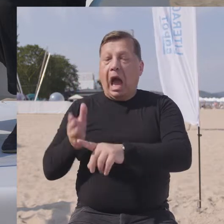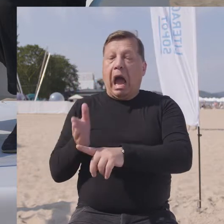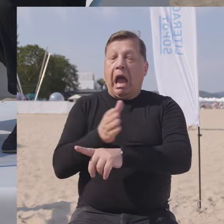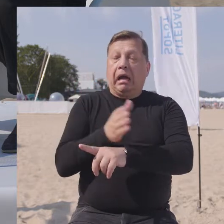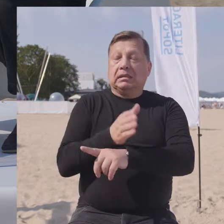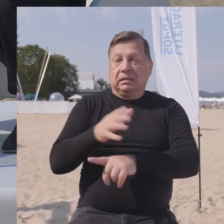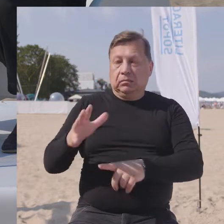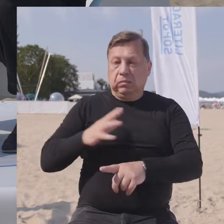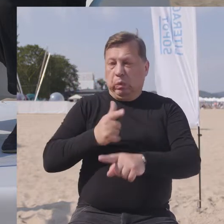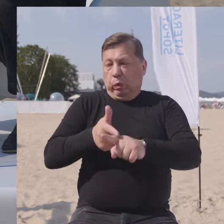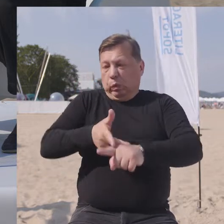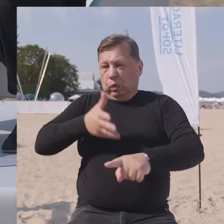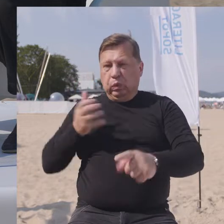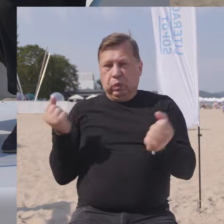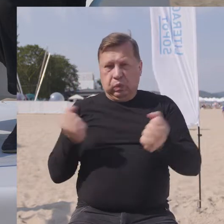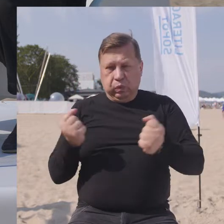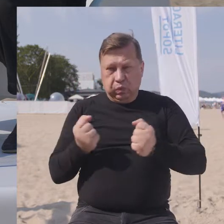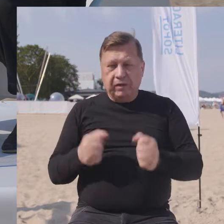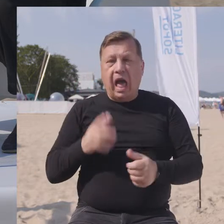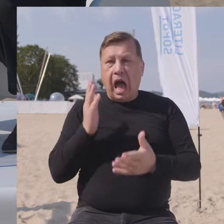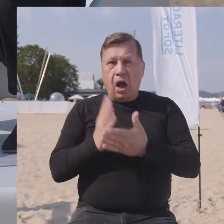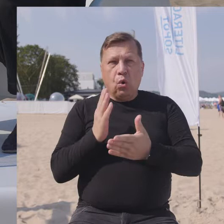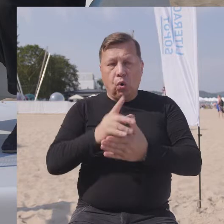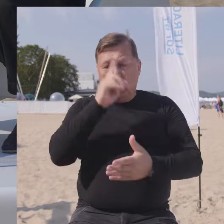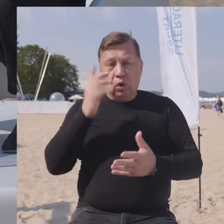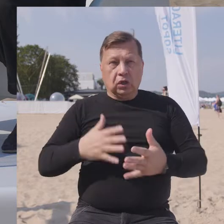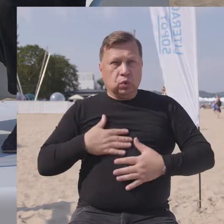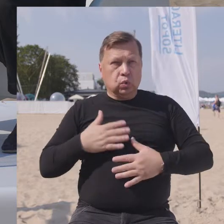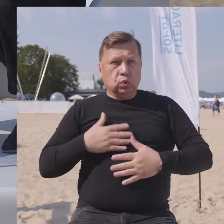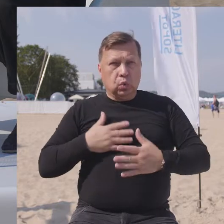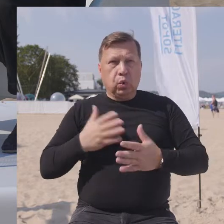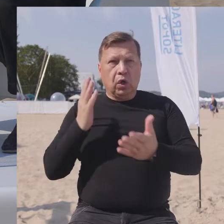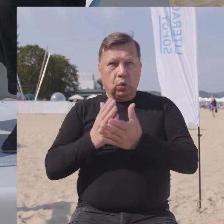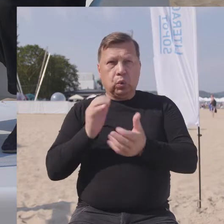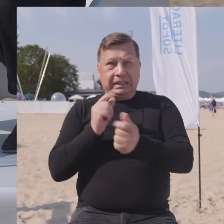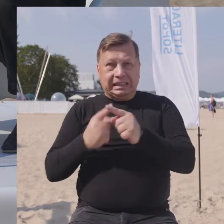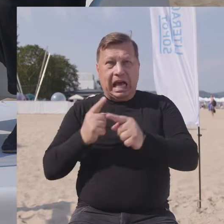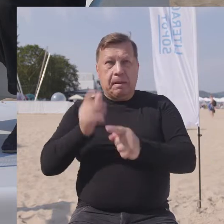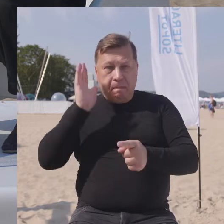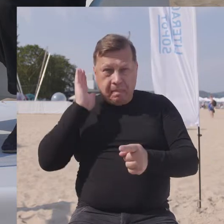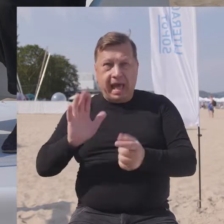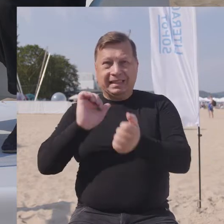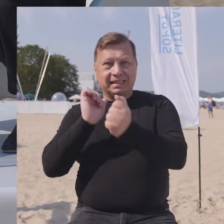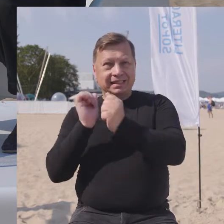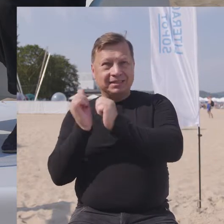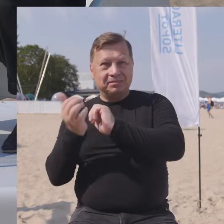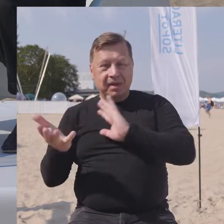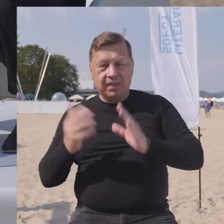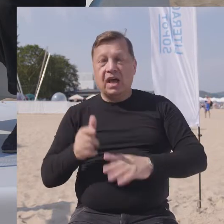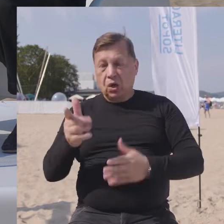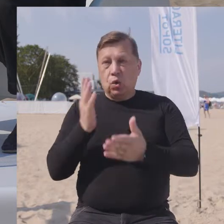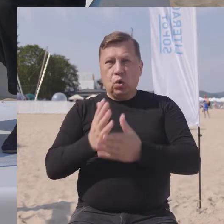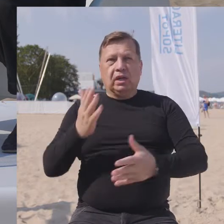ludzie poczuli Wind of Change, o którym śpiewał zespół The Scorpions, a w każdym razie ucieszyli się choćby przez